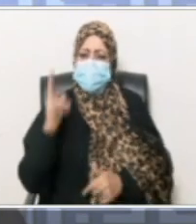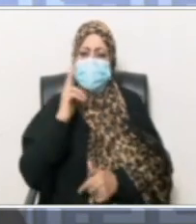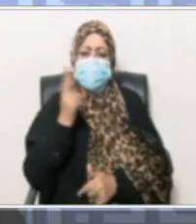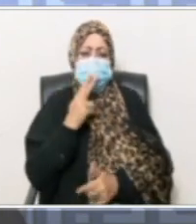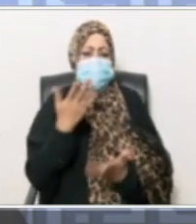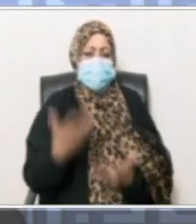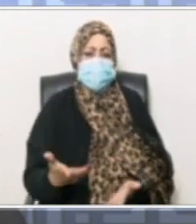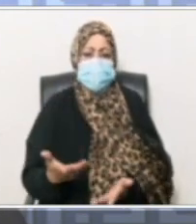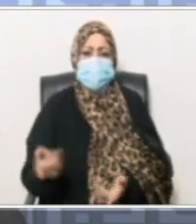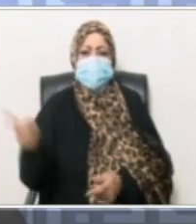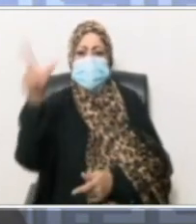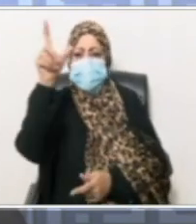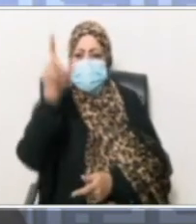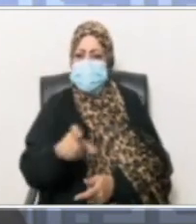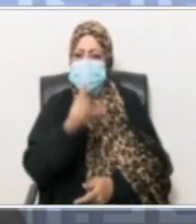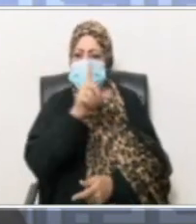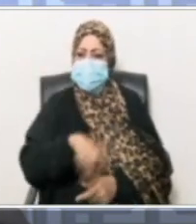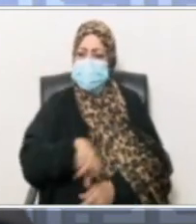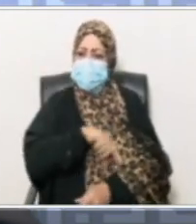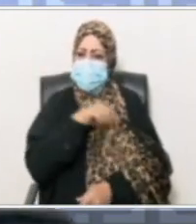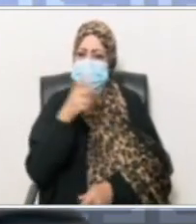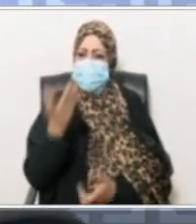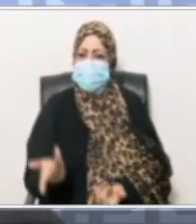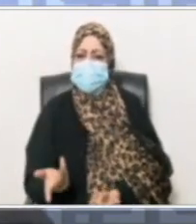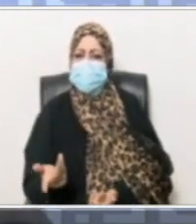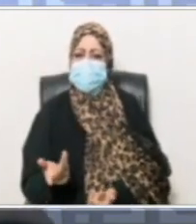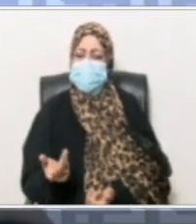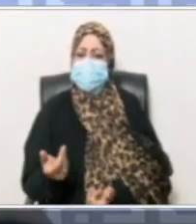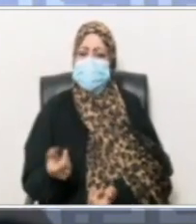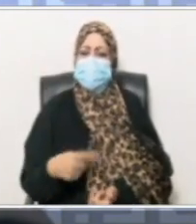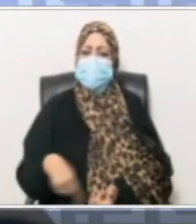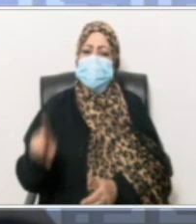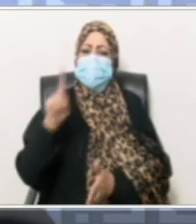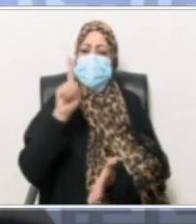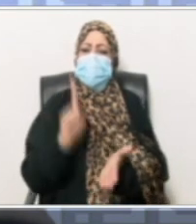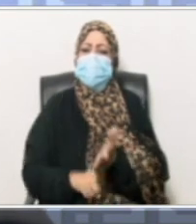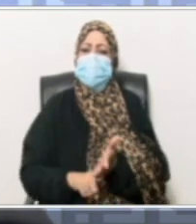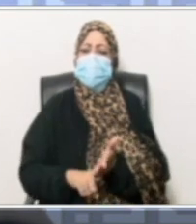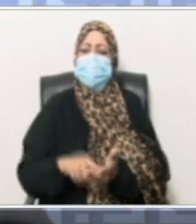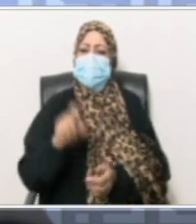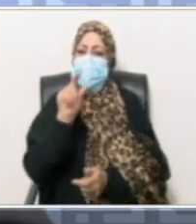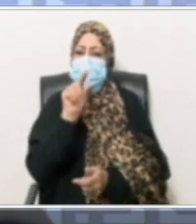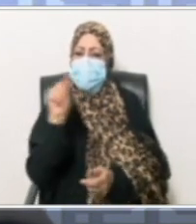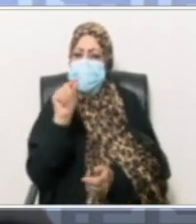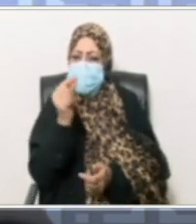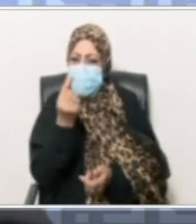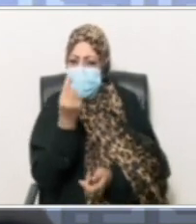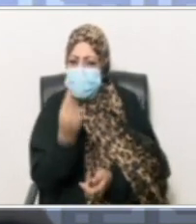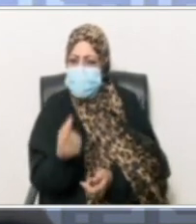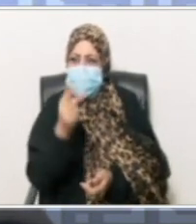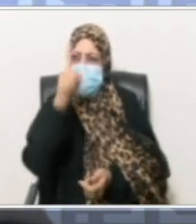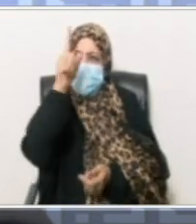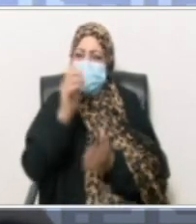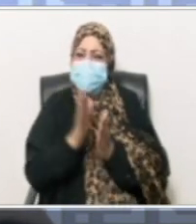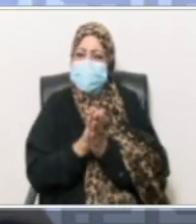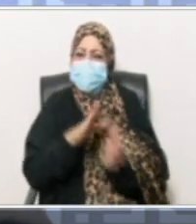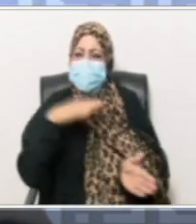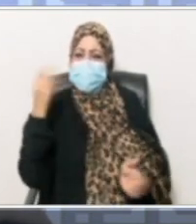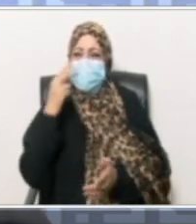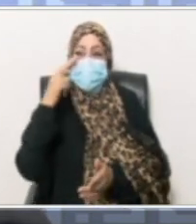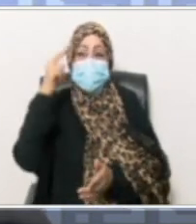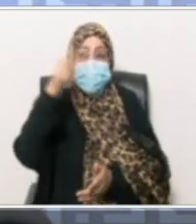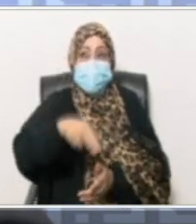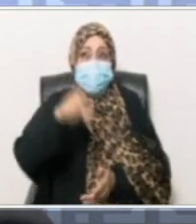على الذرة، فمن يعمل مثقال ذرة خيرا يره، ومن يعمل مثقال ذرة شرا